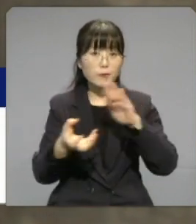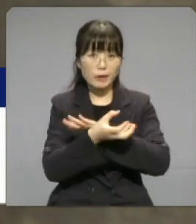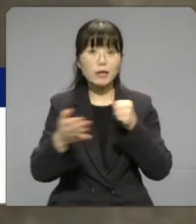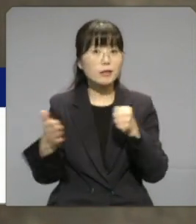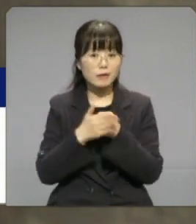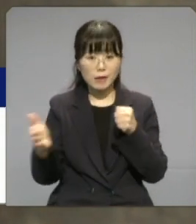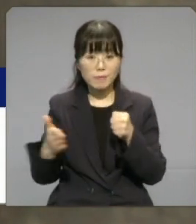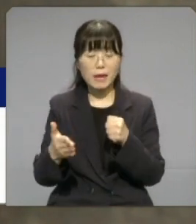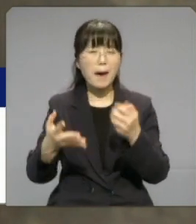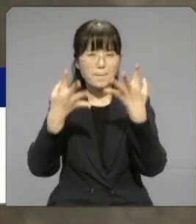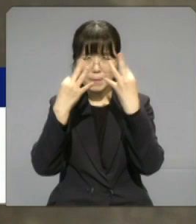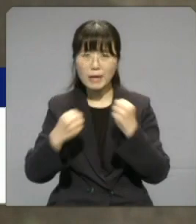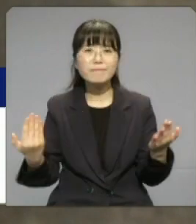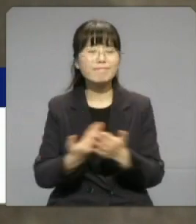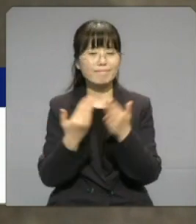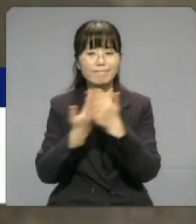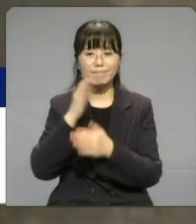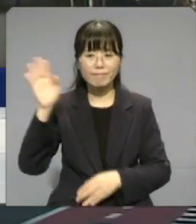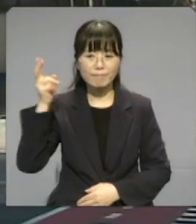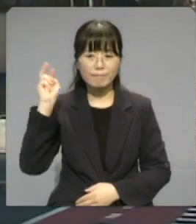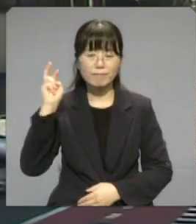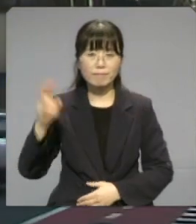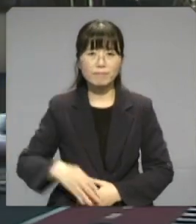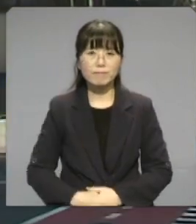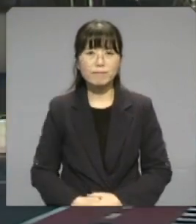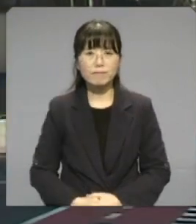아마 엄청나게 이게 발전할 겁니다.